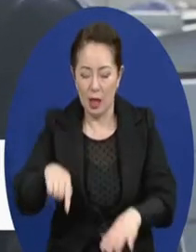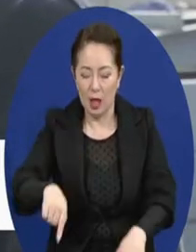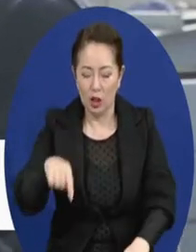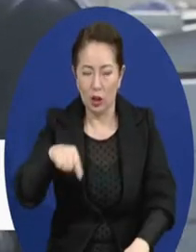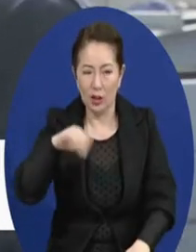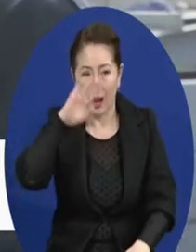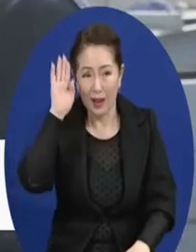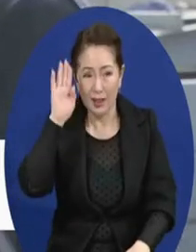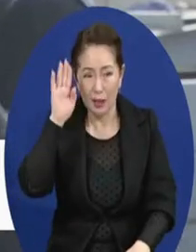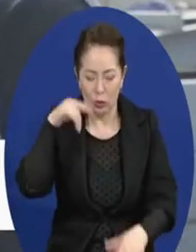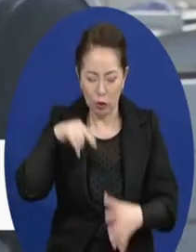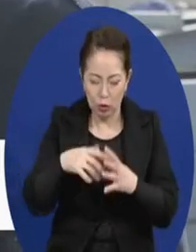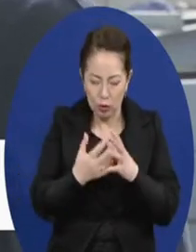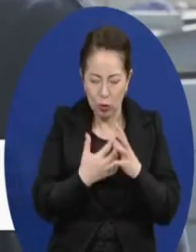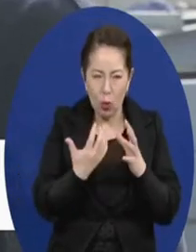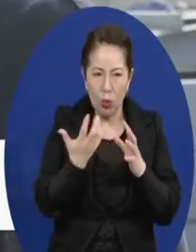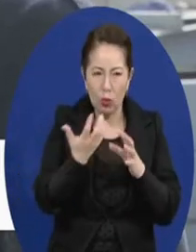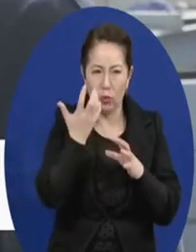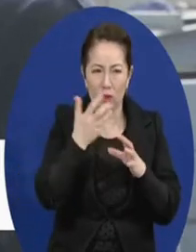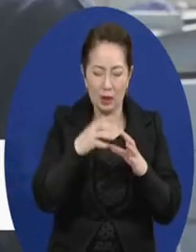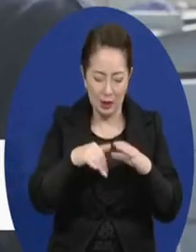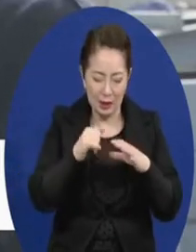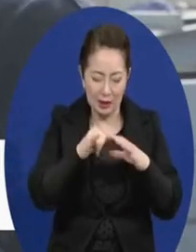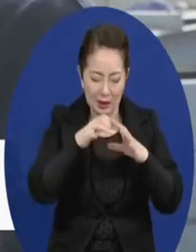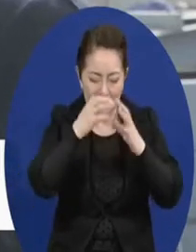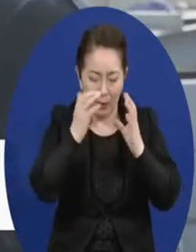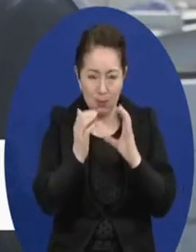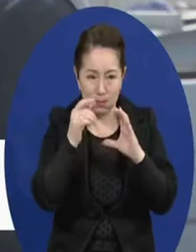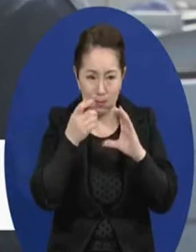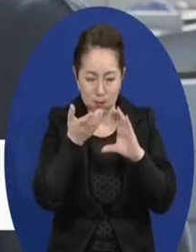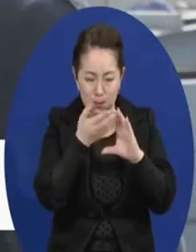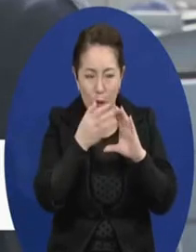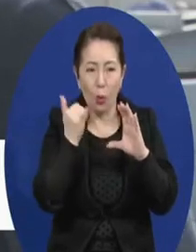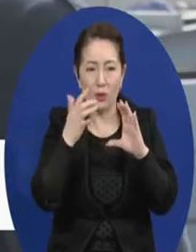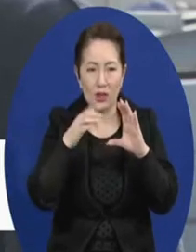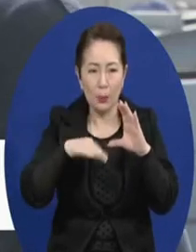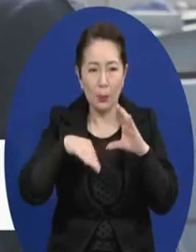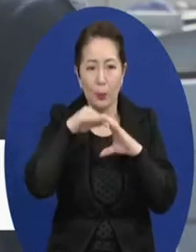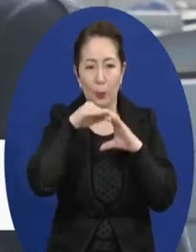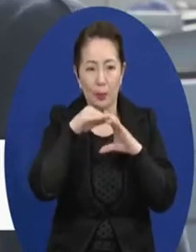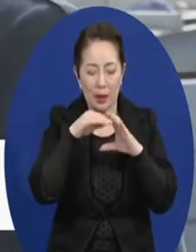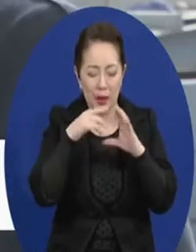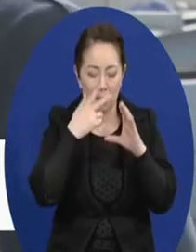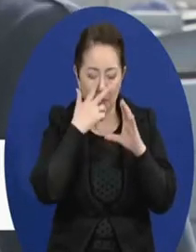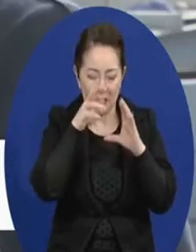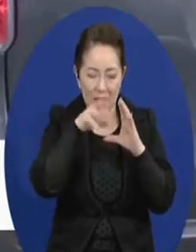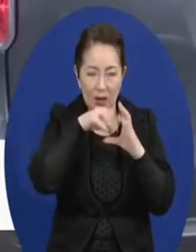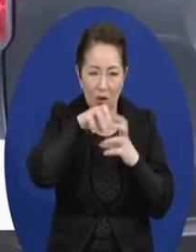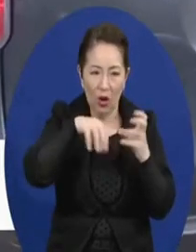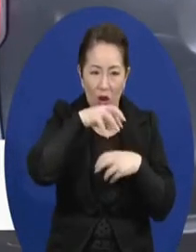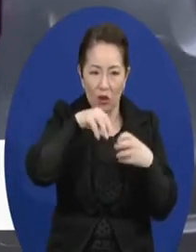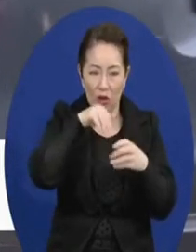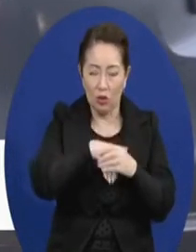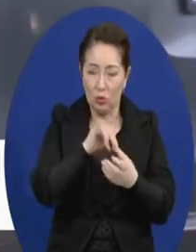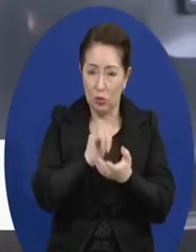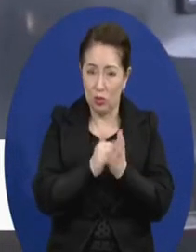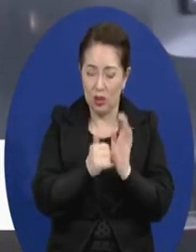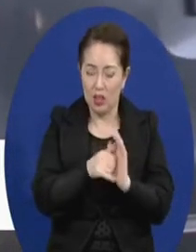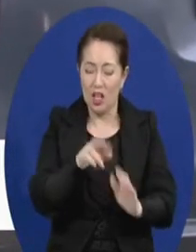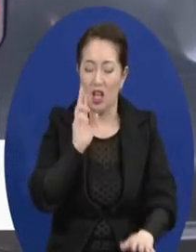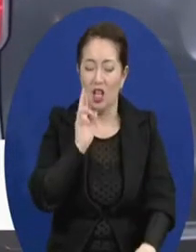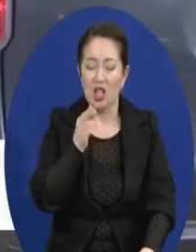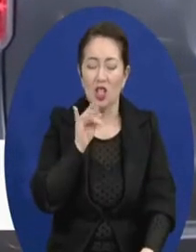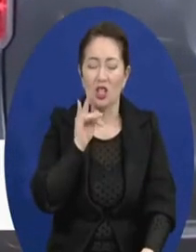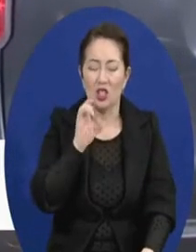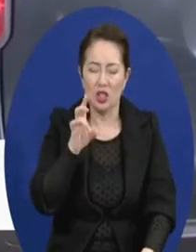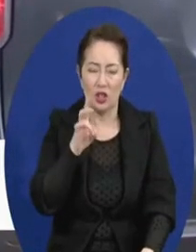дотроо уурчлалт явагдаад тэр уур нь савн дотроо ус болоод төлөвтэйгээ холилдоод байна гэсэн үг байхгүй. Керосин нафта